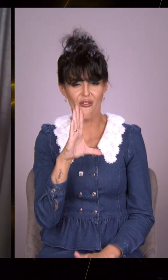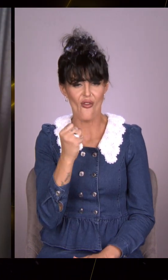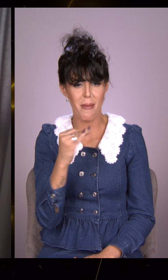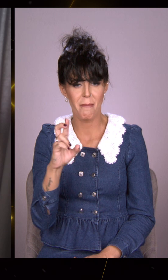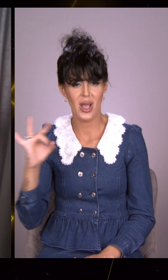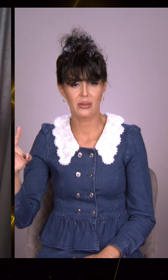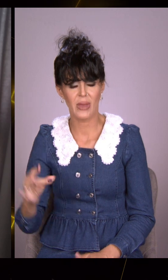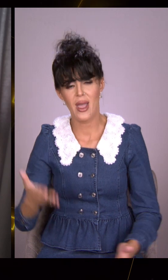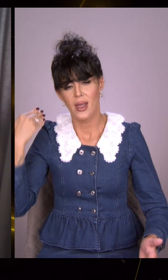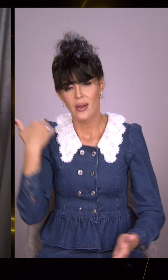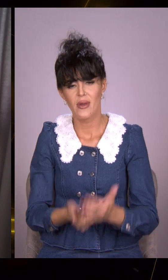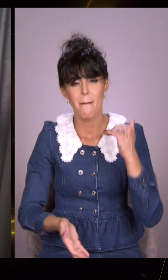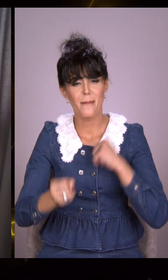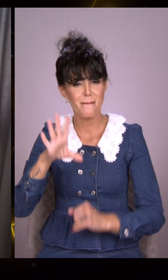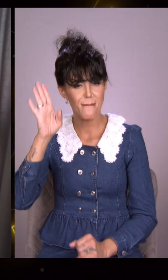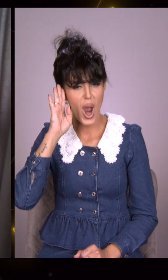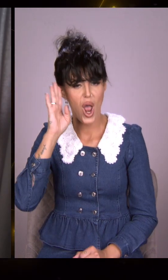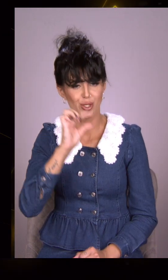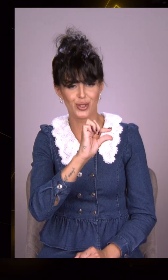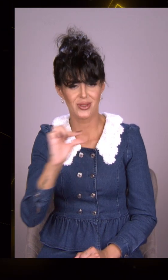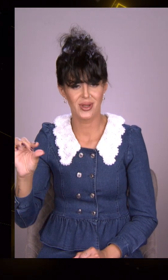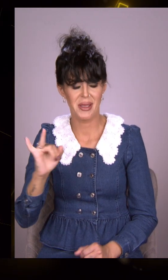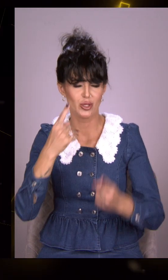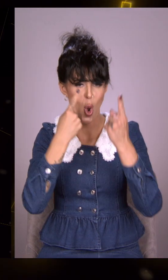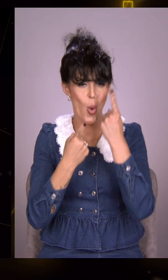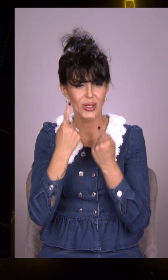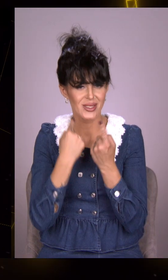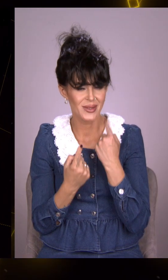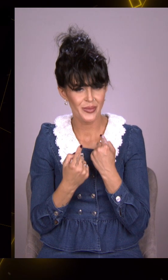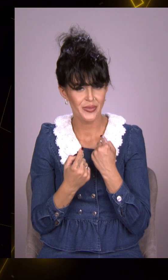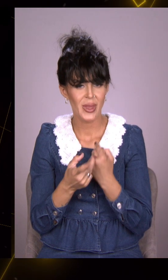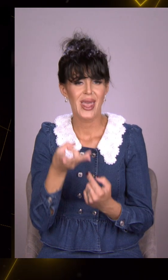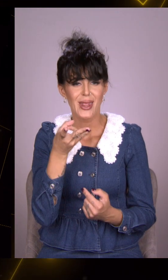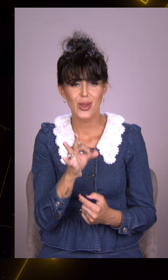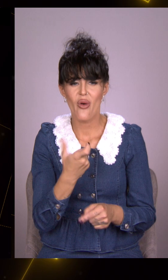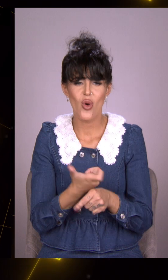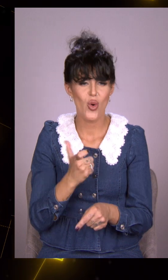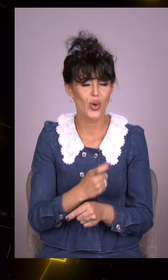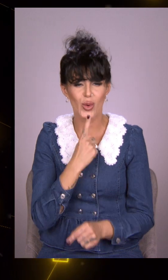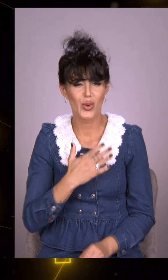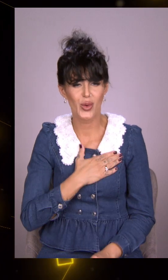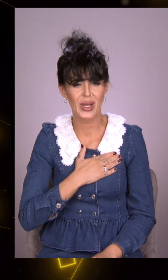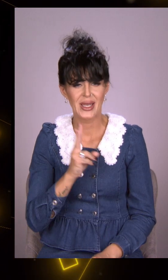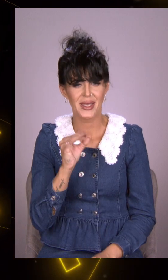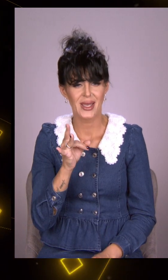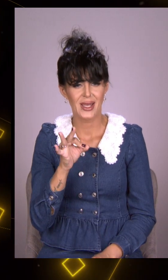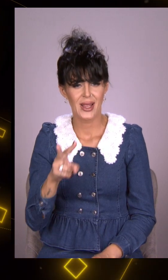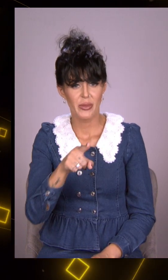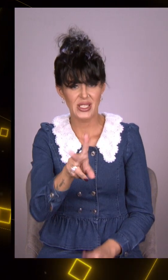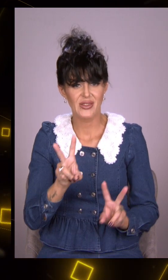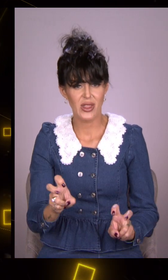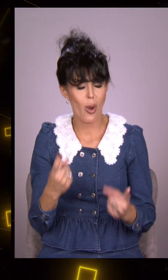одне слово – мальчик і сльози. Але ж так вони любили цього Кирюшу. Дитина – огонь. Він був самий